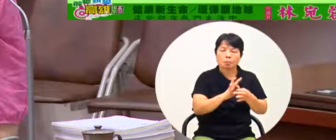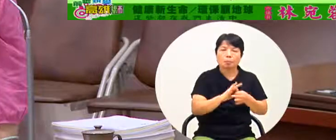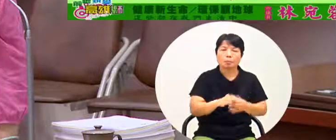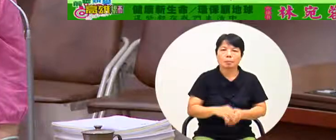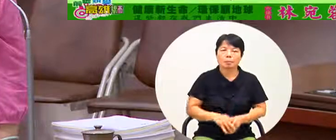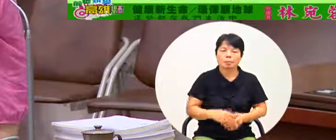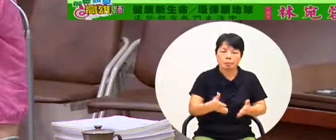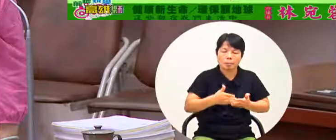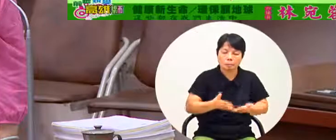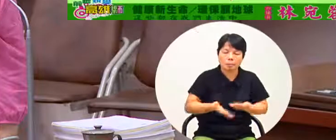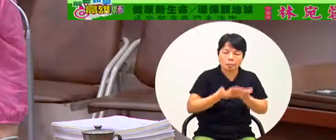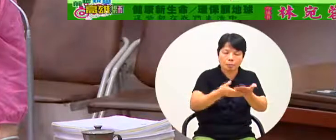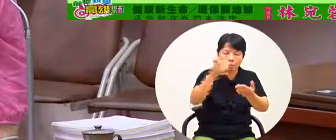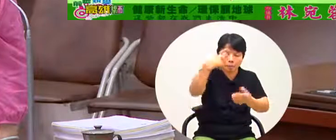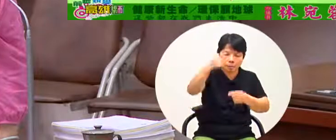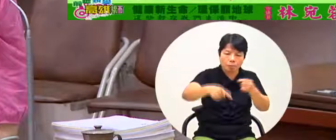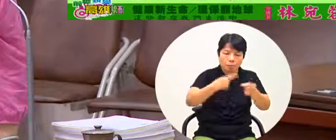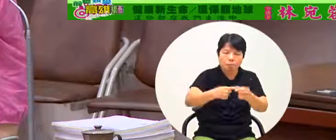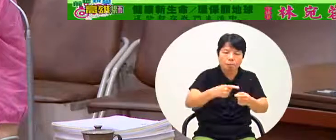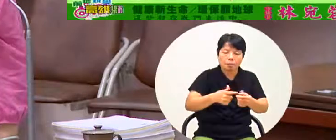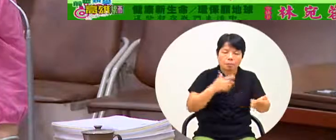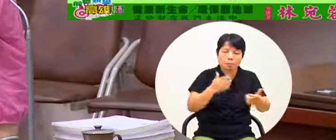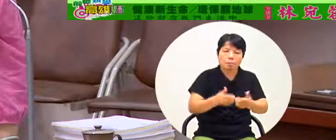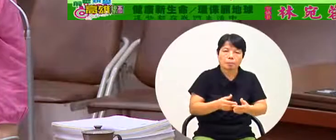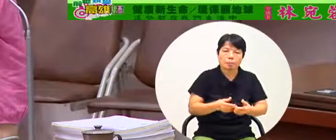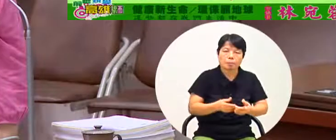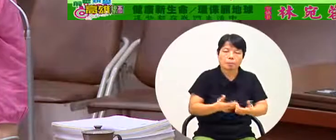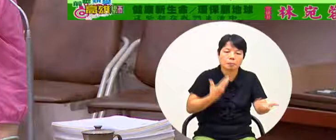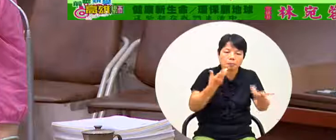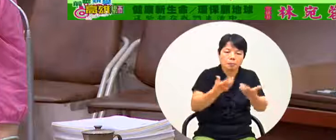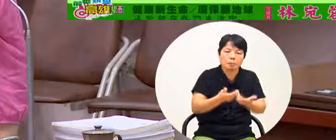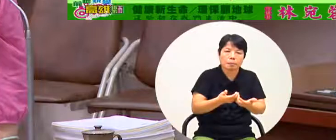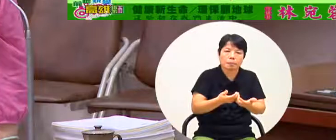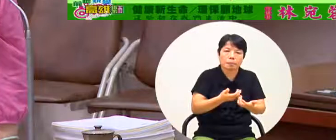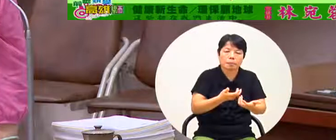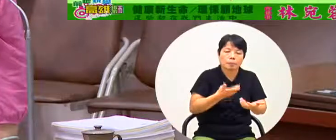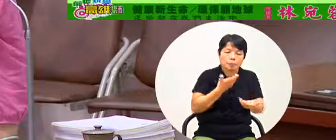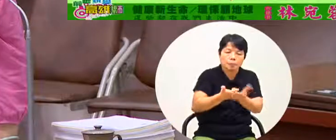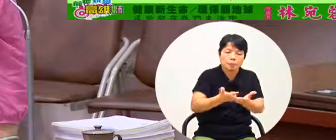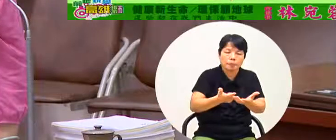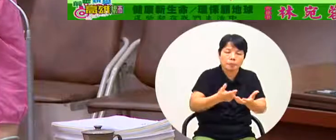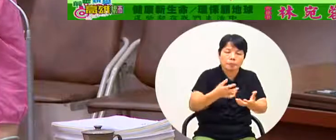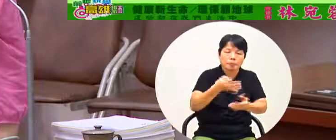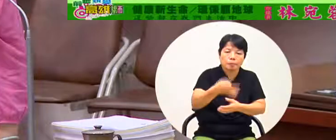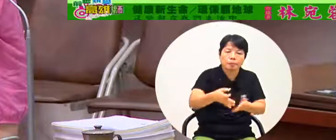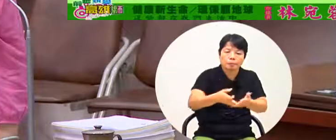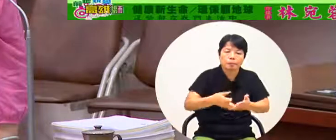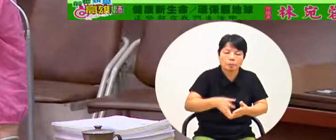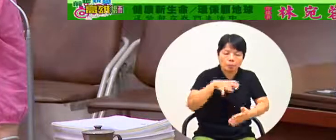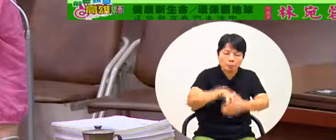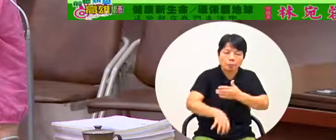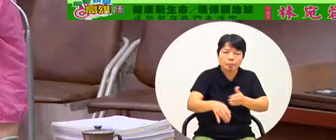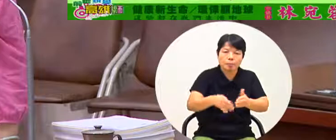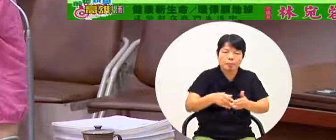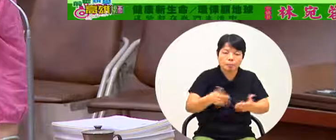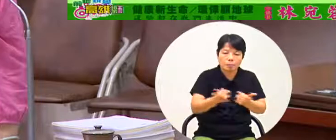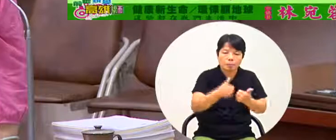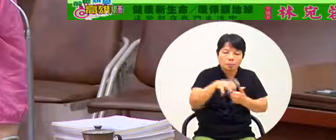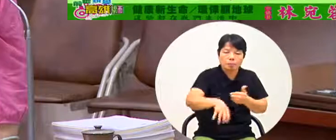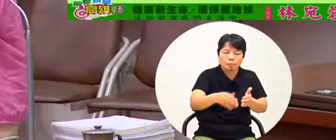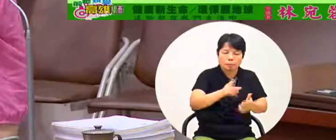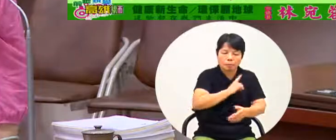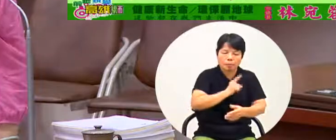配合款嘛，那家己内部先做一个调整。阿未上个咱议会家己个调整3750啊，本